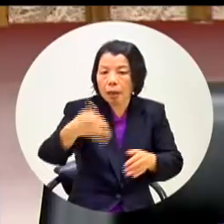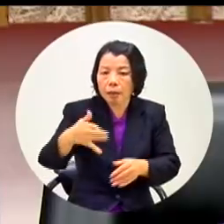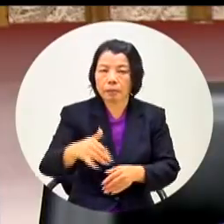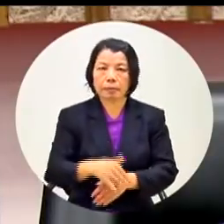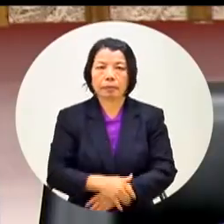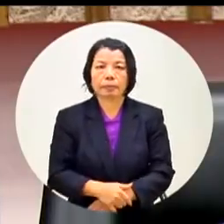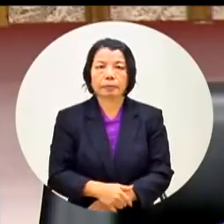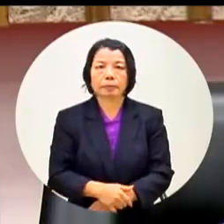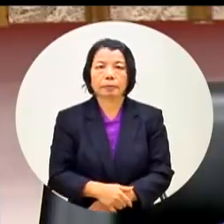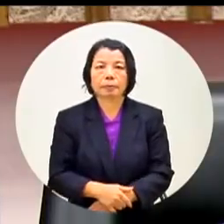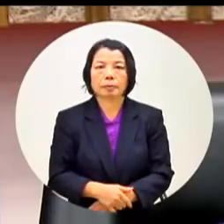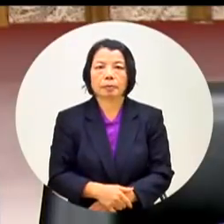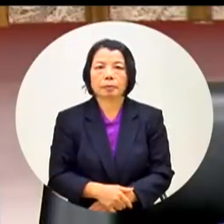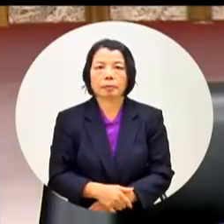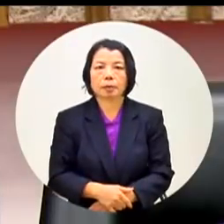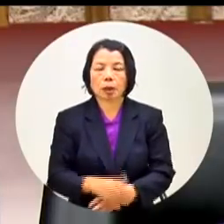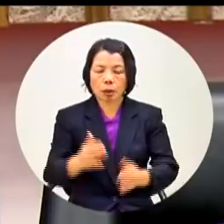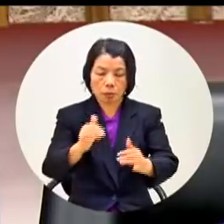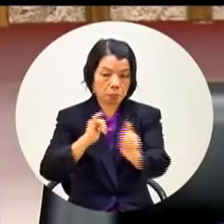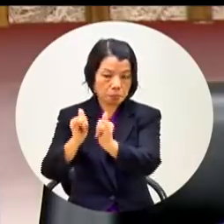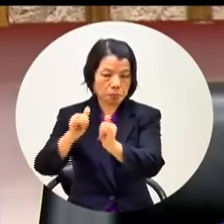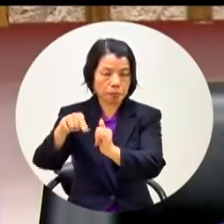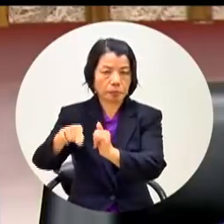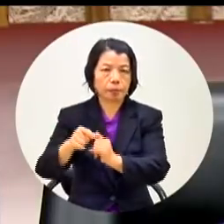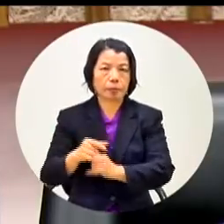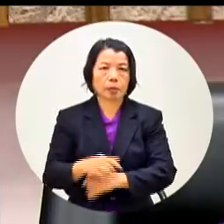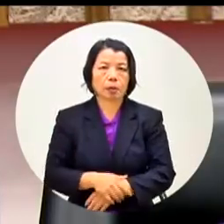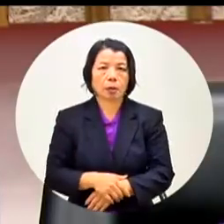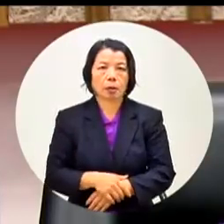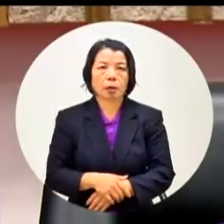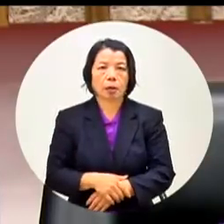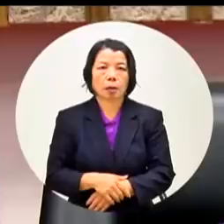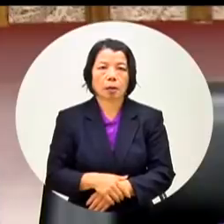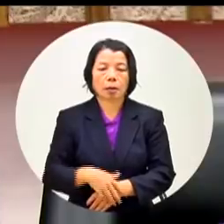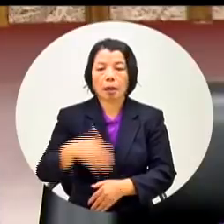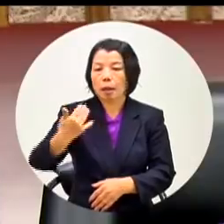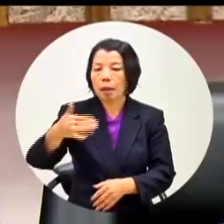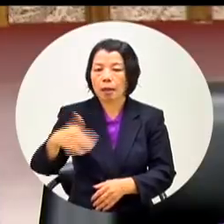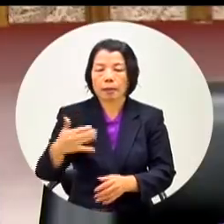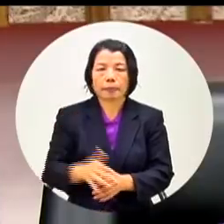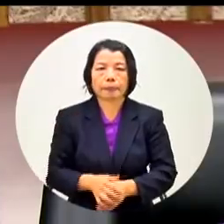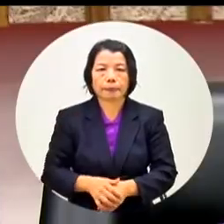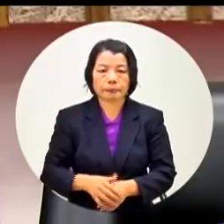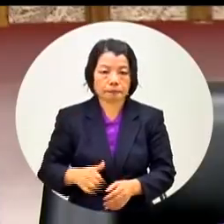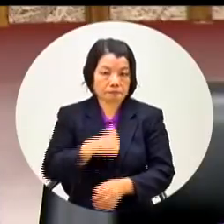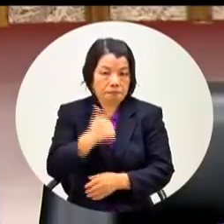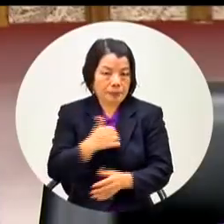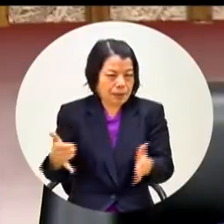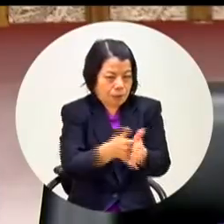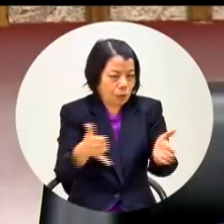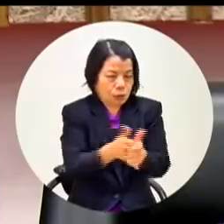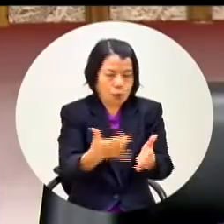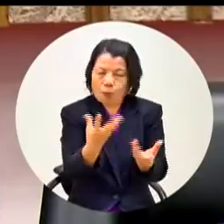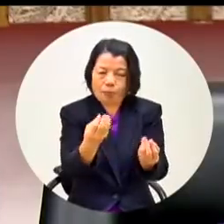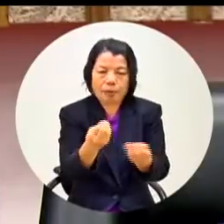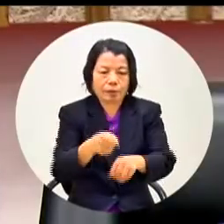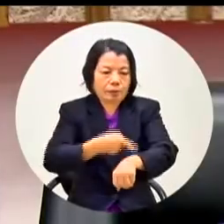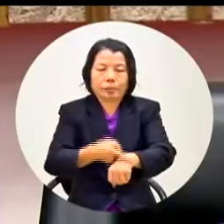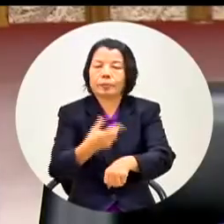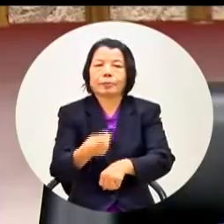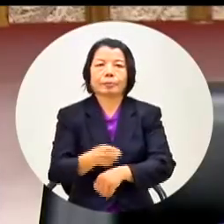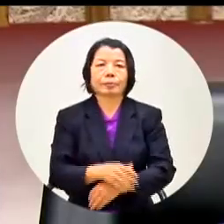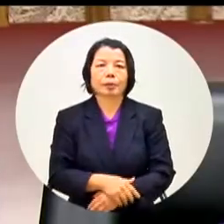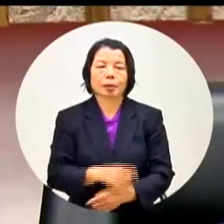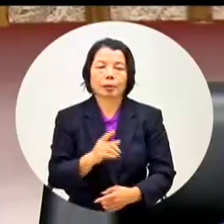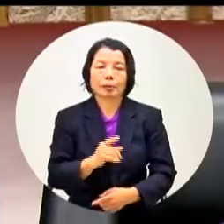民呢，还没有充分的去利用，多去搭乘这个捷运哈，多去搭乘这个轻轨。那未来如果